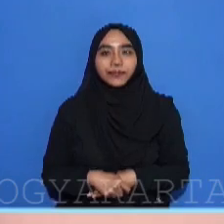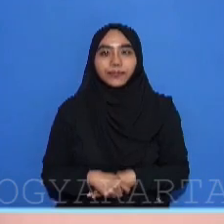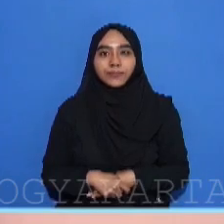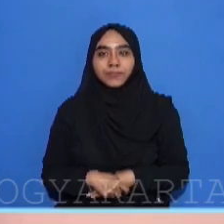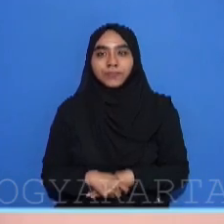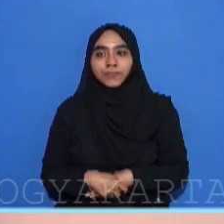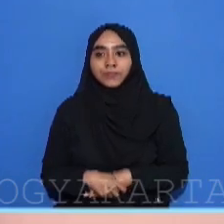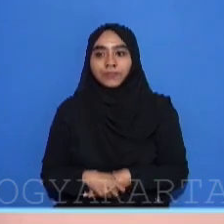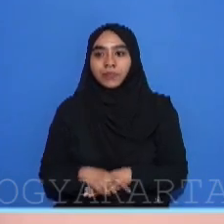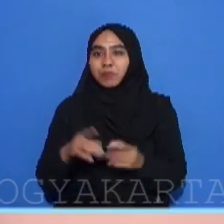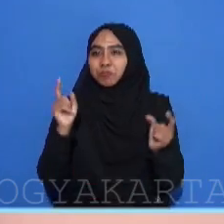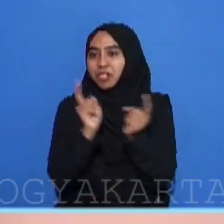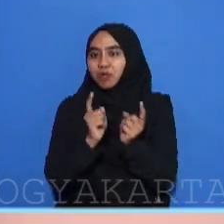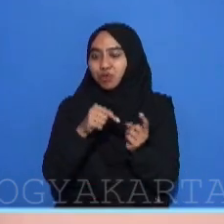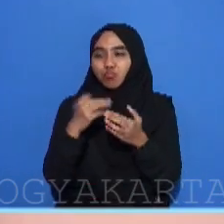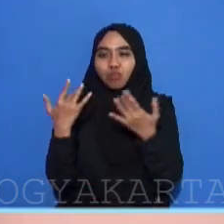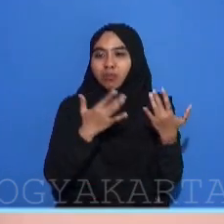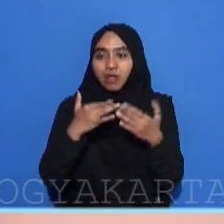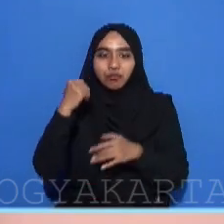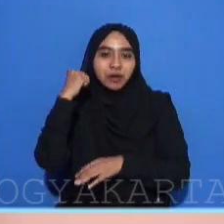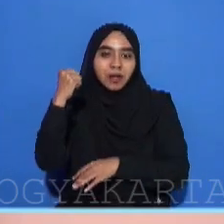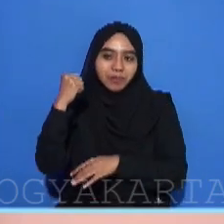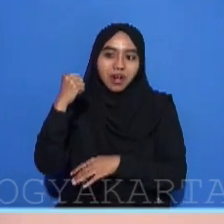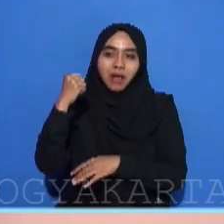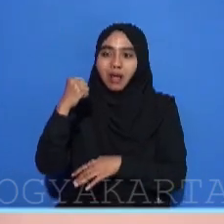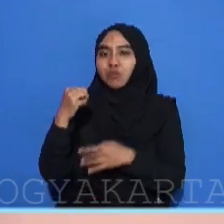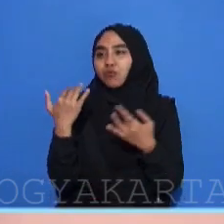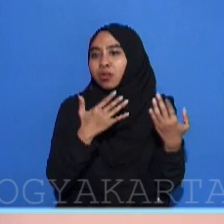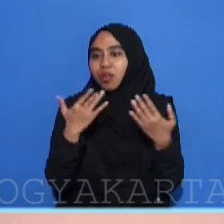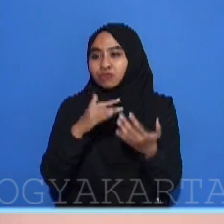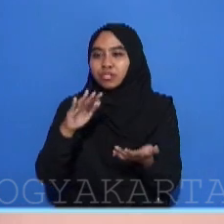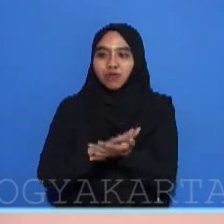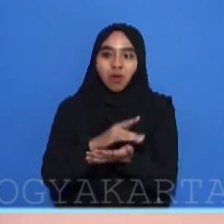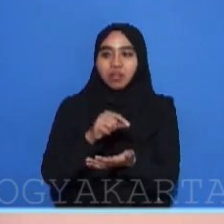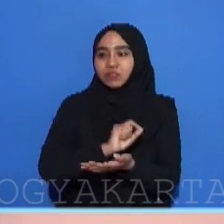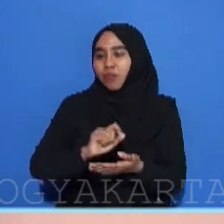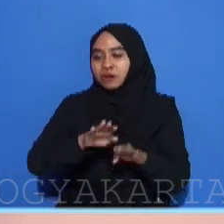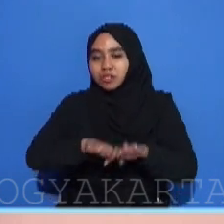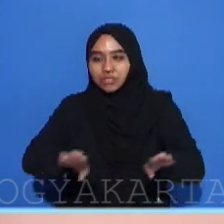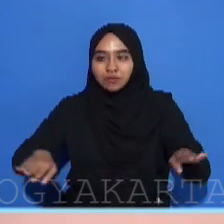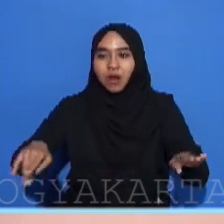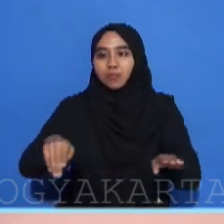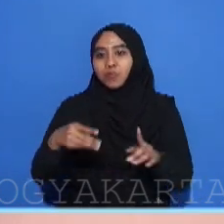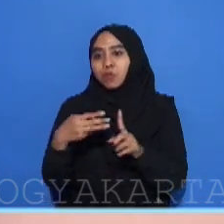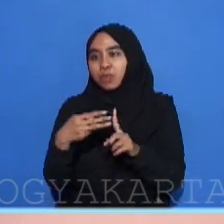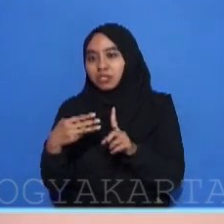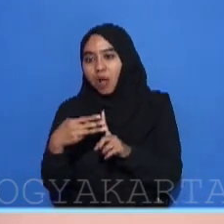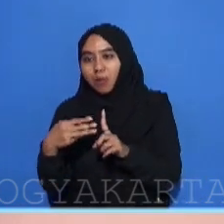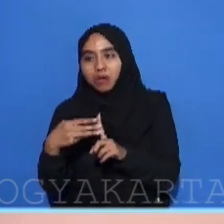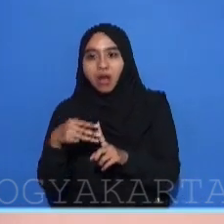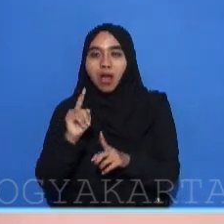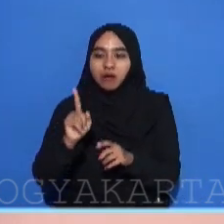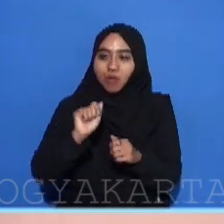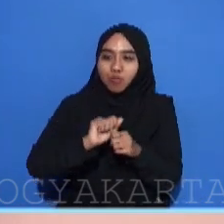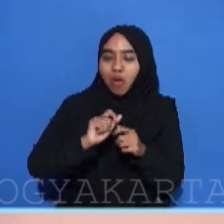Saudara menyambut hari ulang tahun kemerdekaan sekaligus HUT Sekolah Siswa-Siswi SMA Budia Wacana Yogyakarta menggelar berbagai lomba.